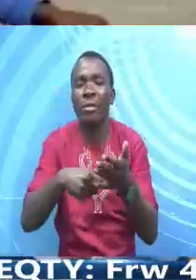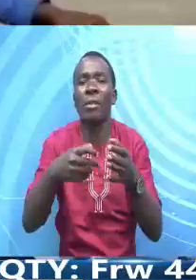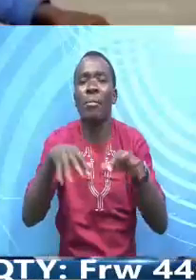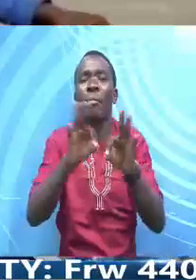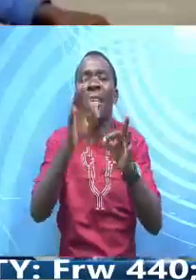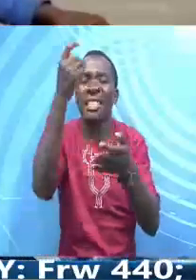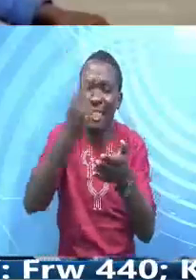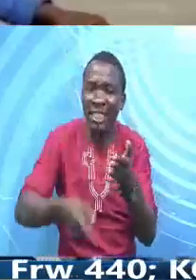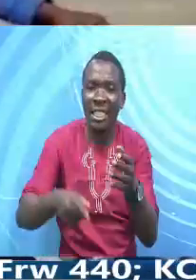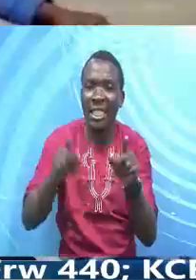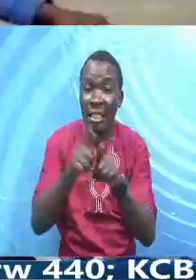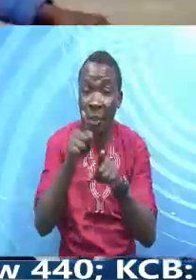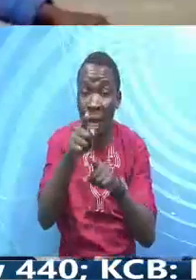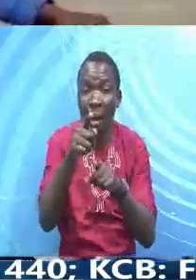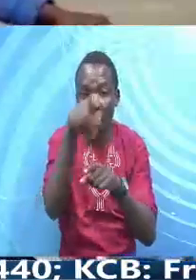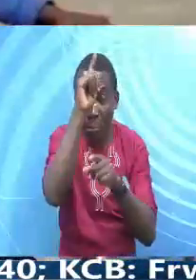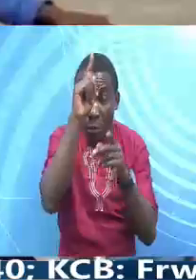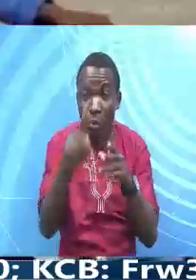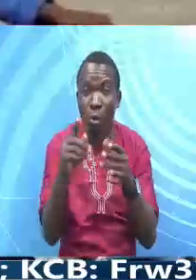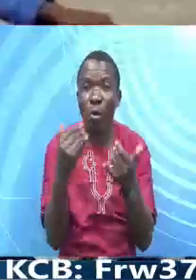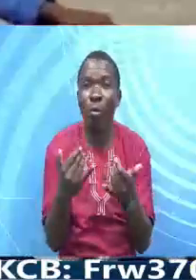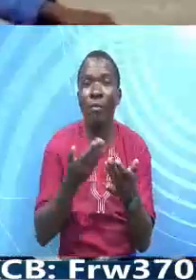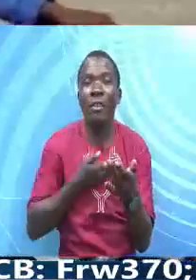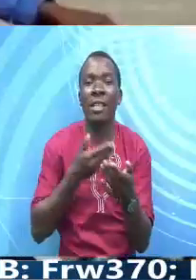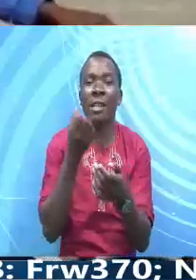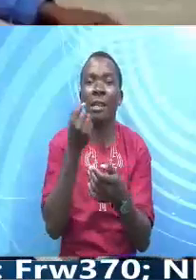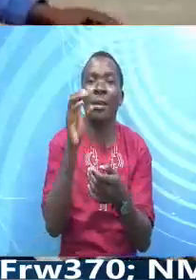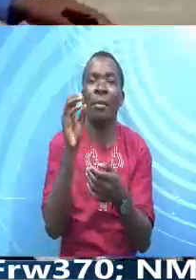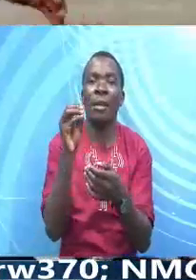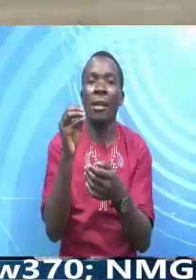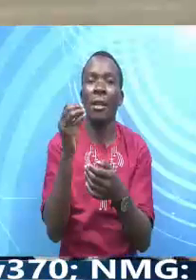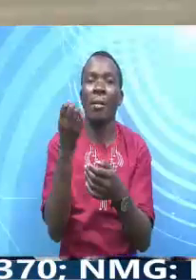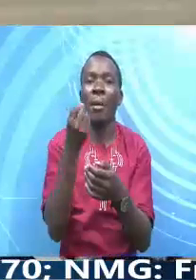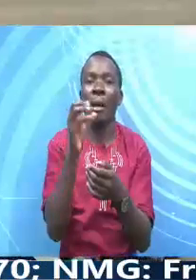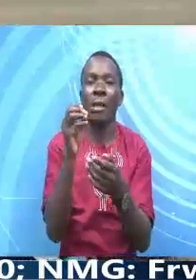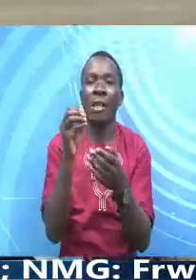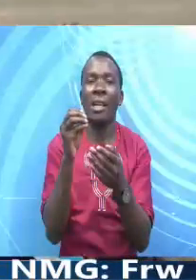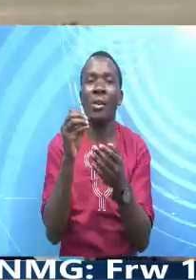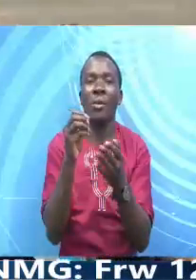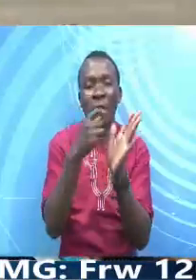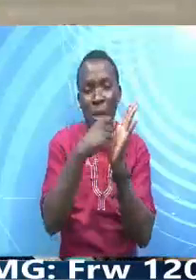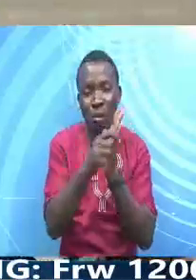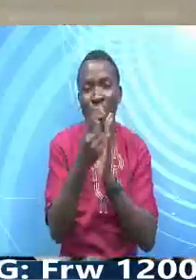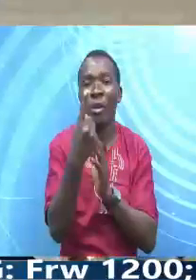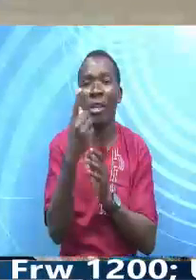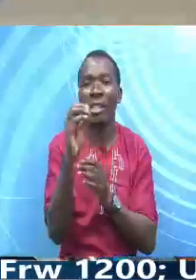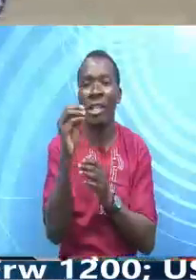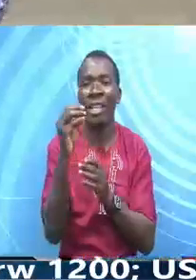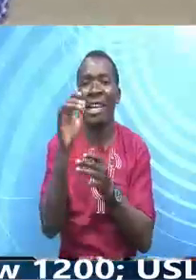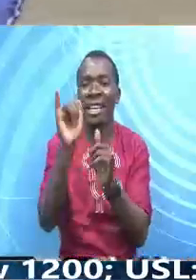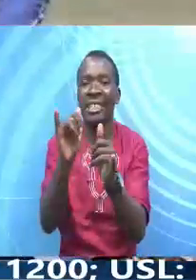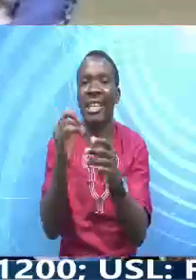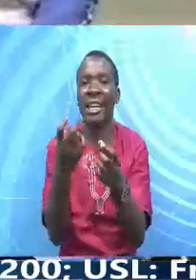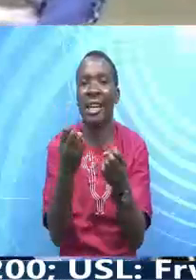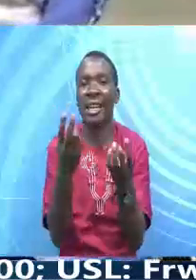nk'umuturage reba nk'ubu ngubu mfite amafaranga 500, ese 500 ni nkuramo igiceri cy'ijana harasigara ngahe? Ndararira iki? Ndabaho